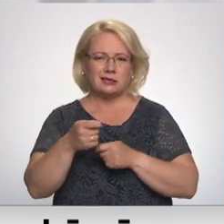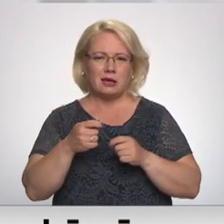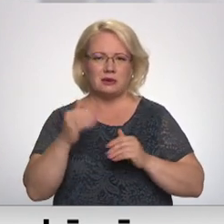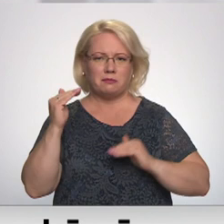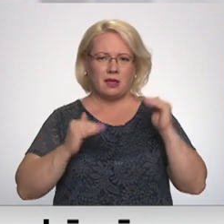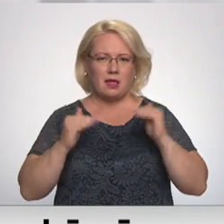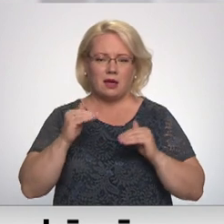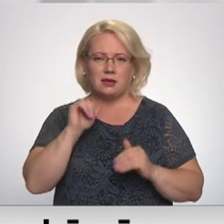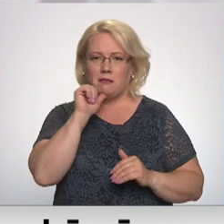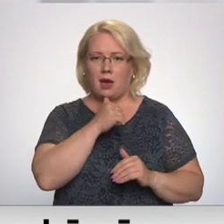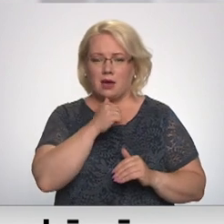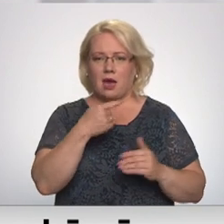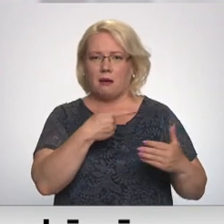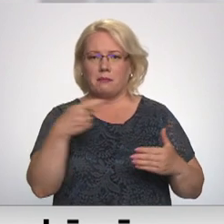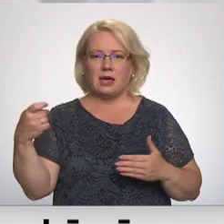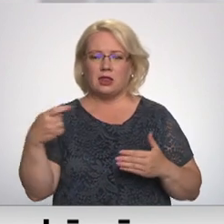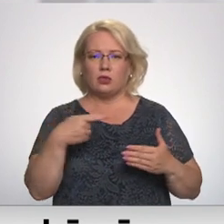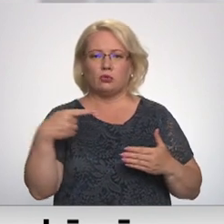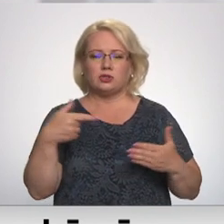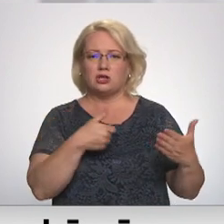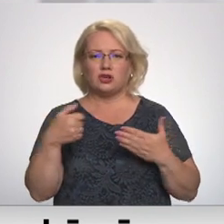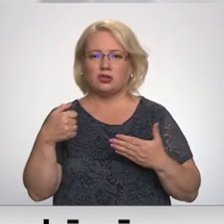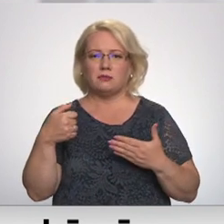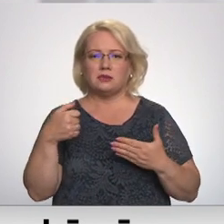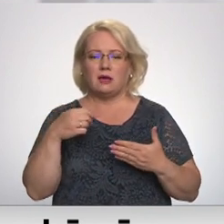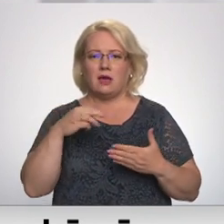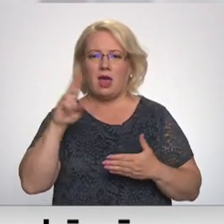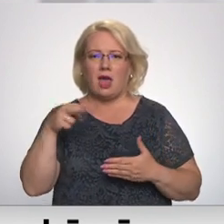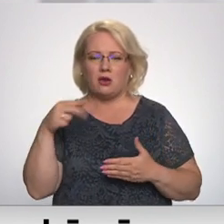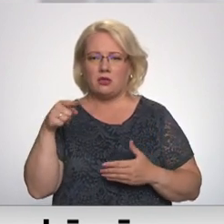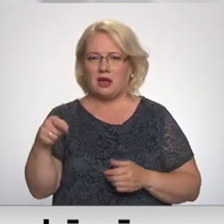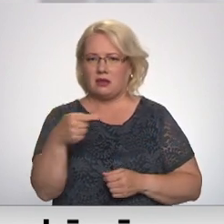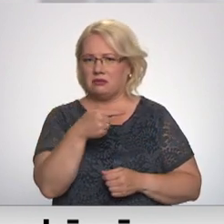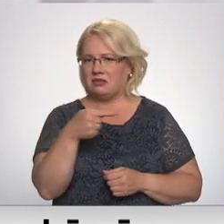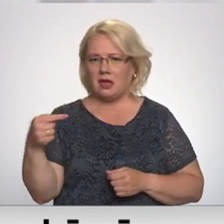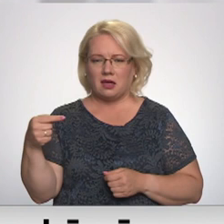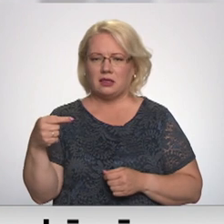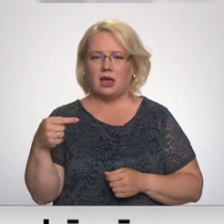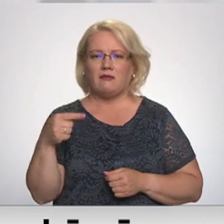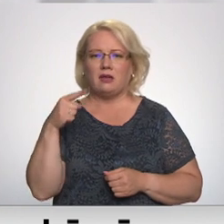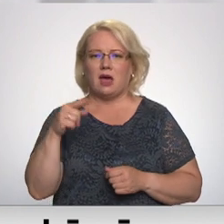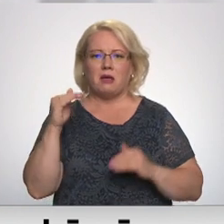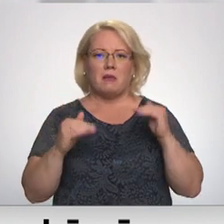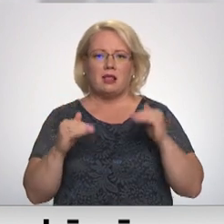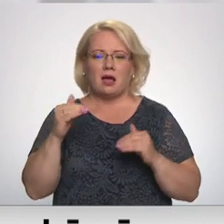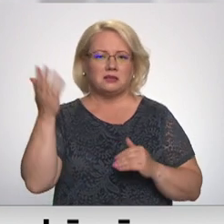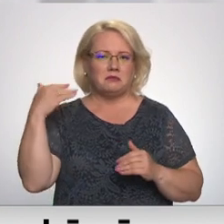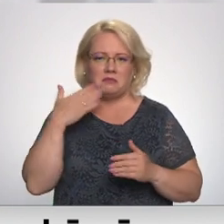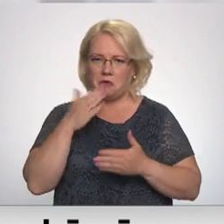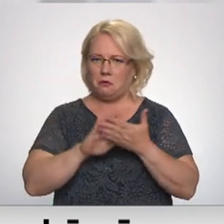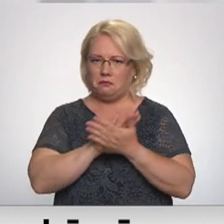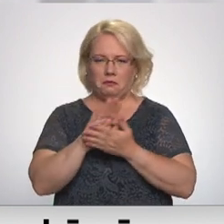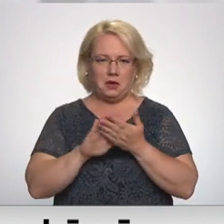maijā mīnus 600 miljonu eiro vienu mēnešu laikā. Tas ir negatīvā kārjā tirdzniecības bilance, kāda mums vispār bijusi, pat, teiksim,